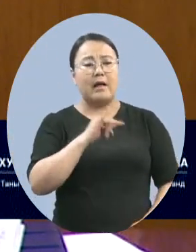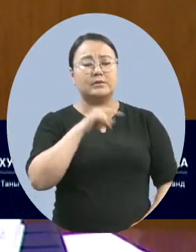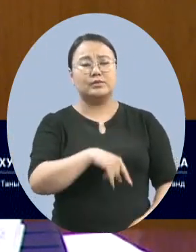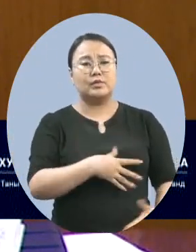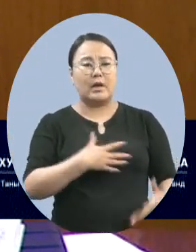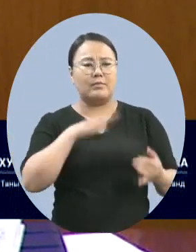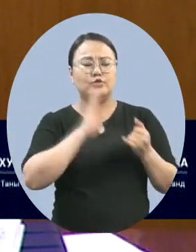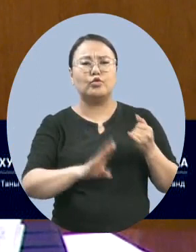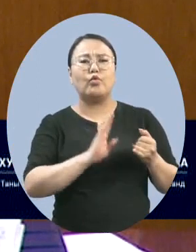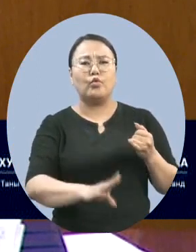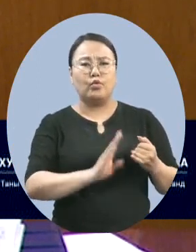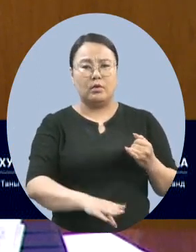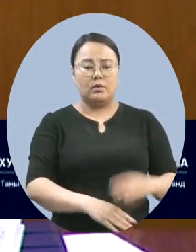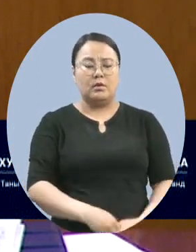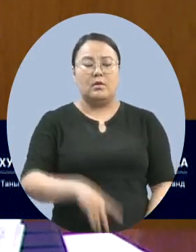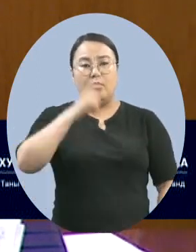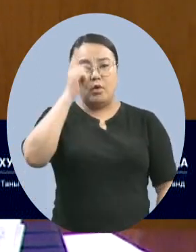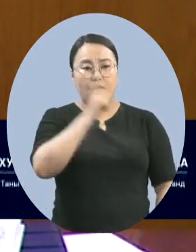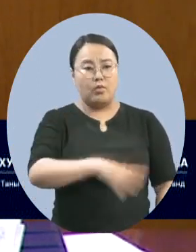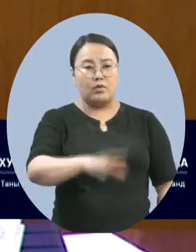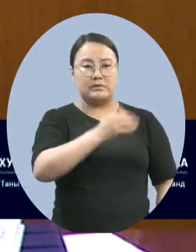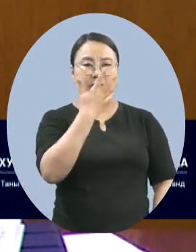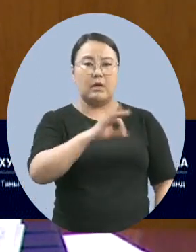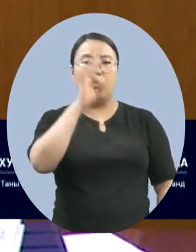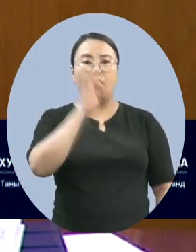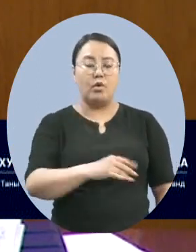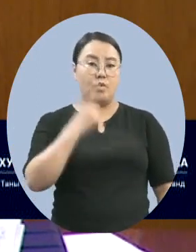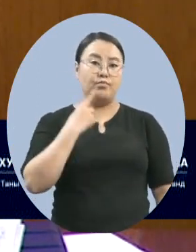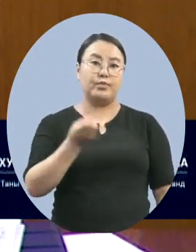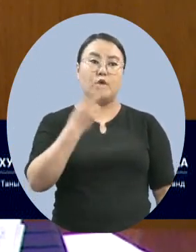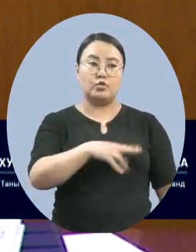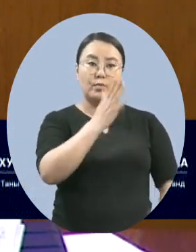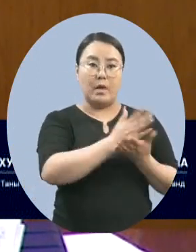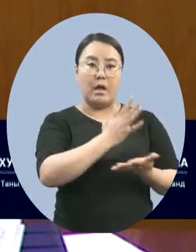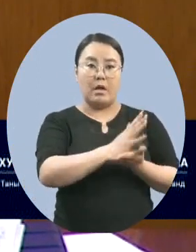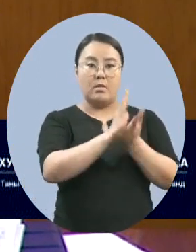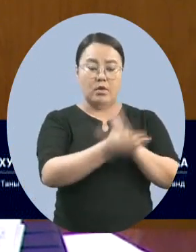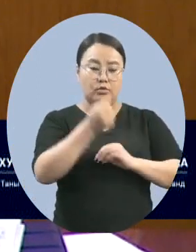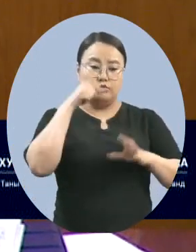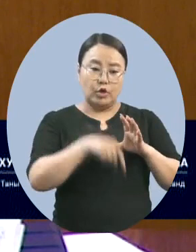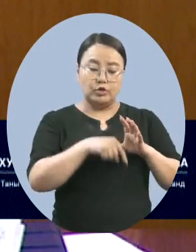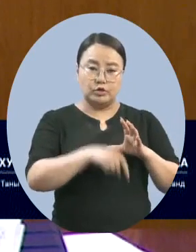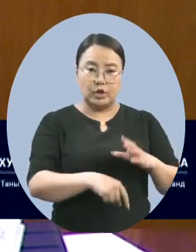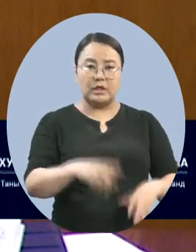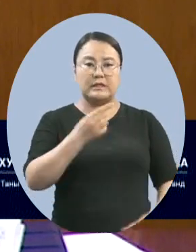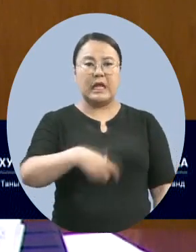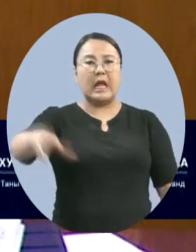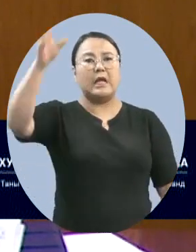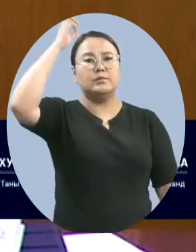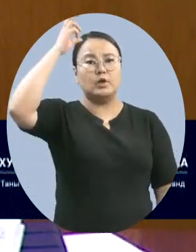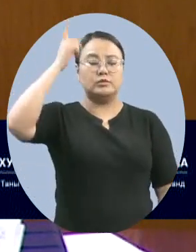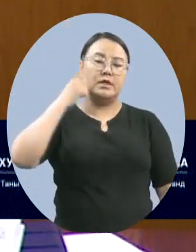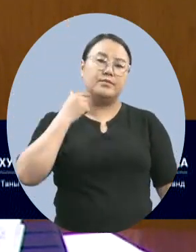өнөөдөр сүүл мушигч байна. Монголын хүн амын 50% эмэгтэйчүүд бүрдүүлж байгаа. За тэр дундаа дээд